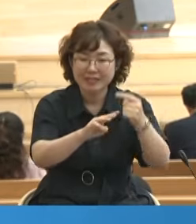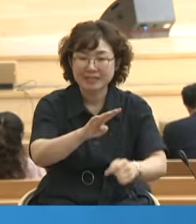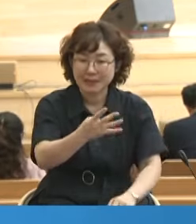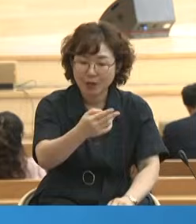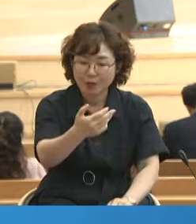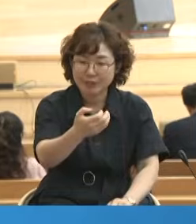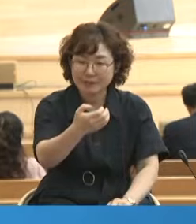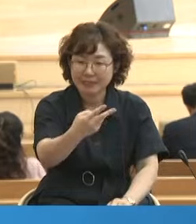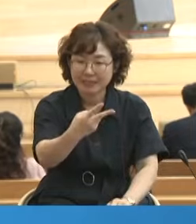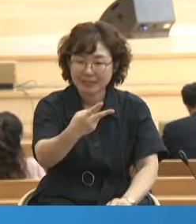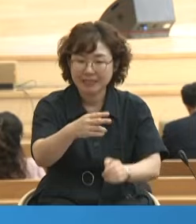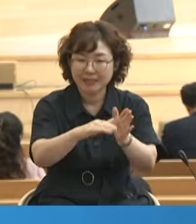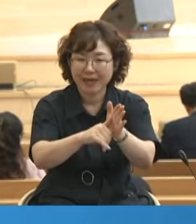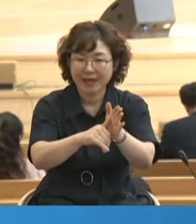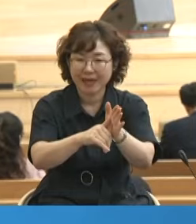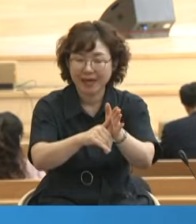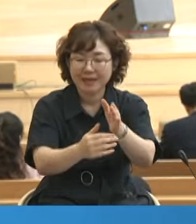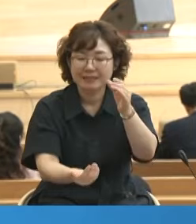중요한 사건이 벌어져요.